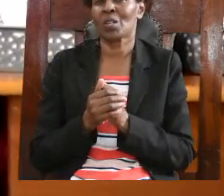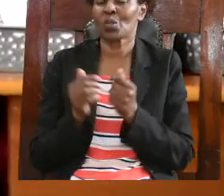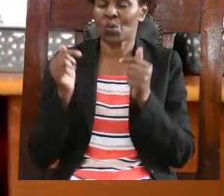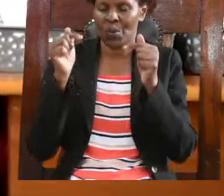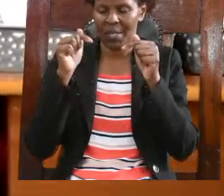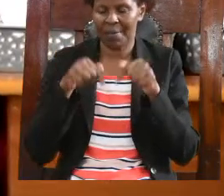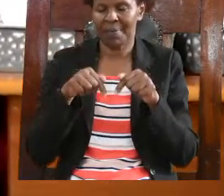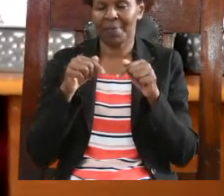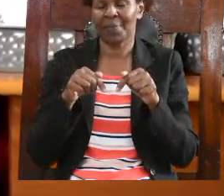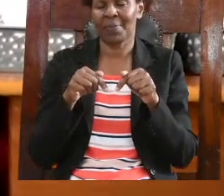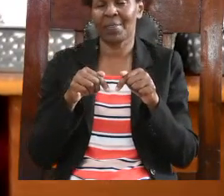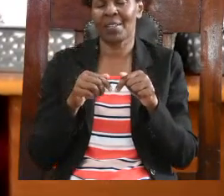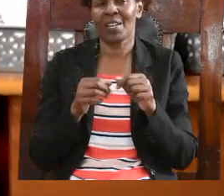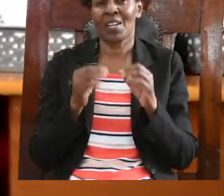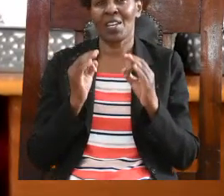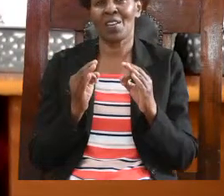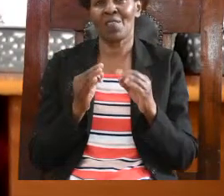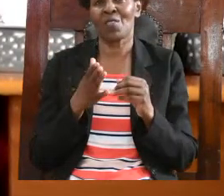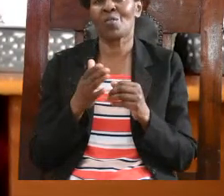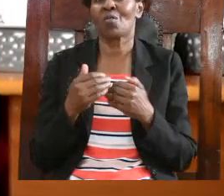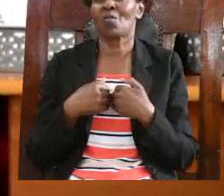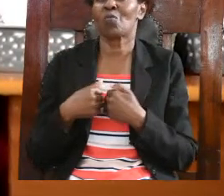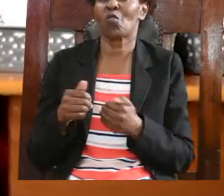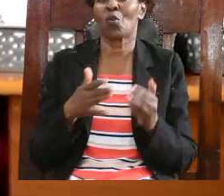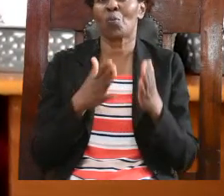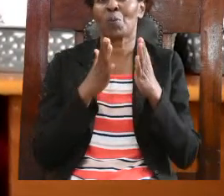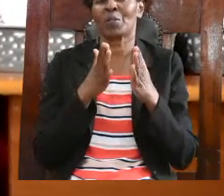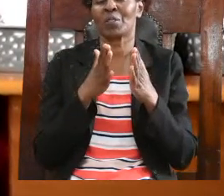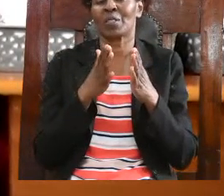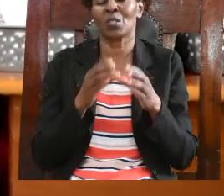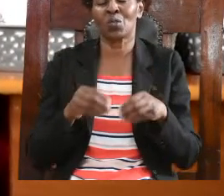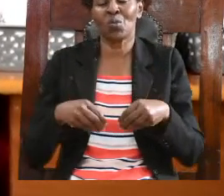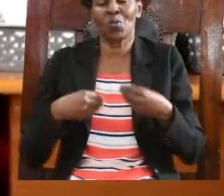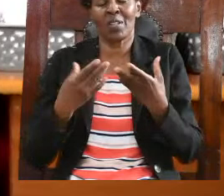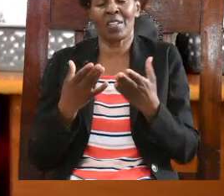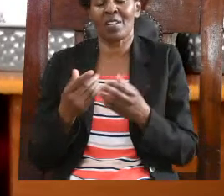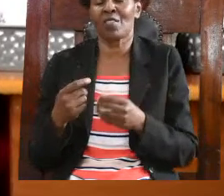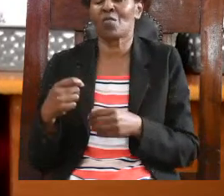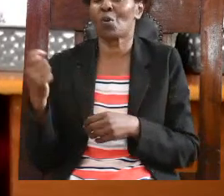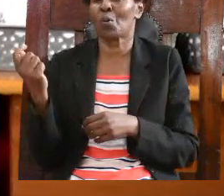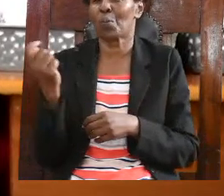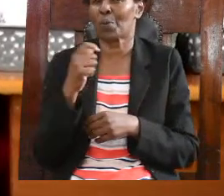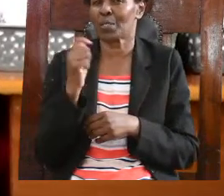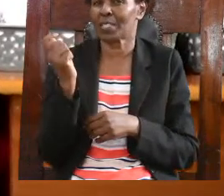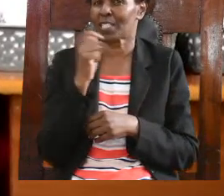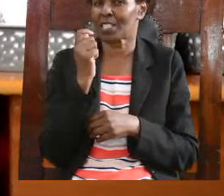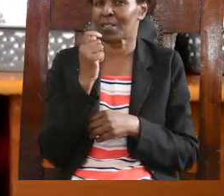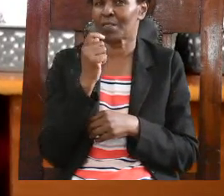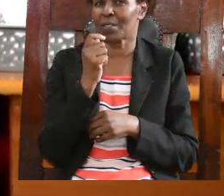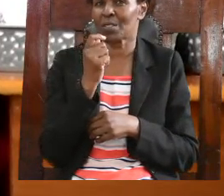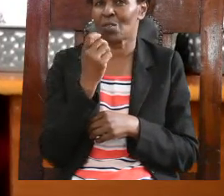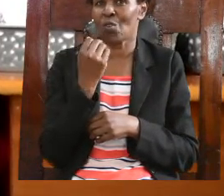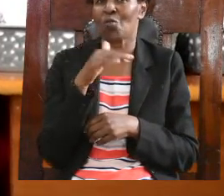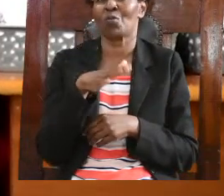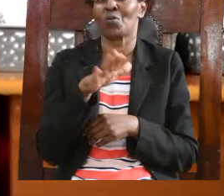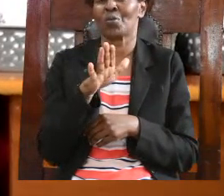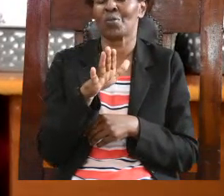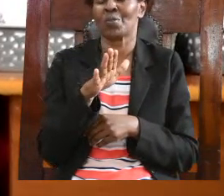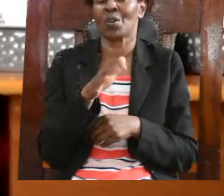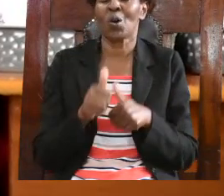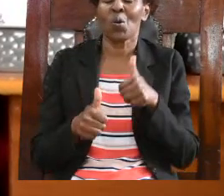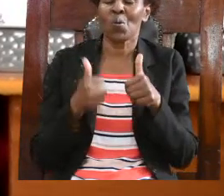leo, tukiweza pewa nafasi ya kutoa ushuhuda wako, ni mambo gani ambao